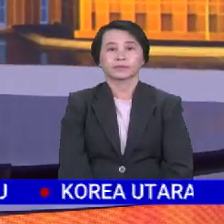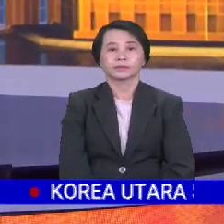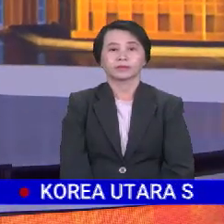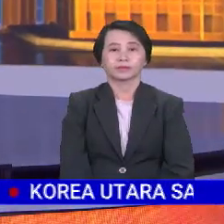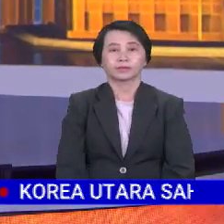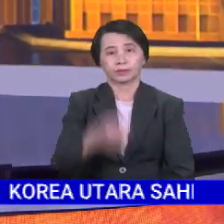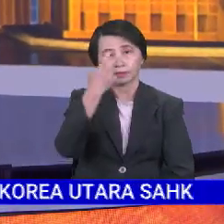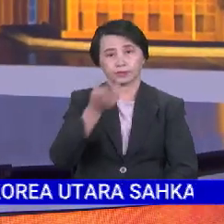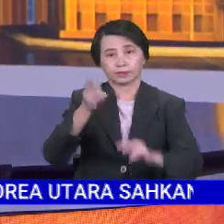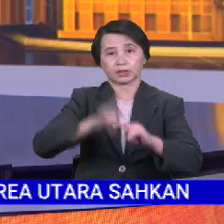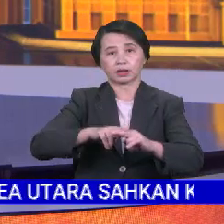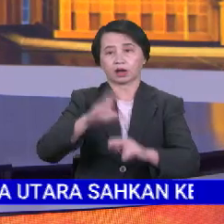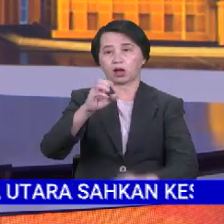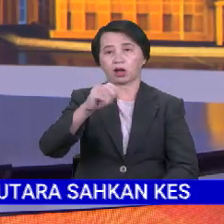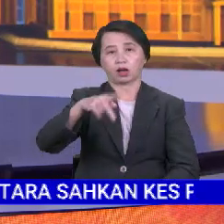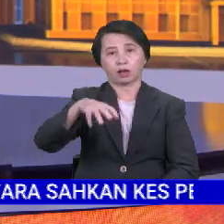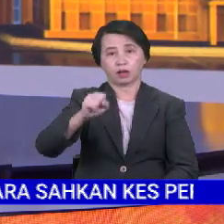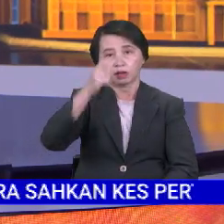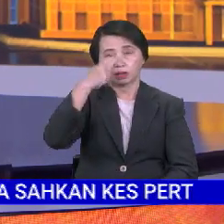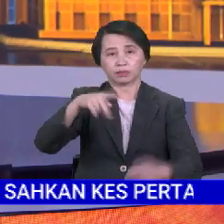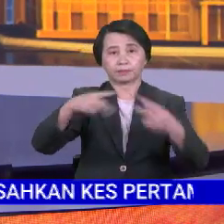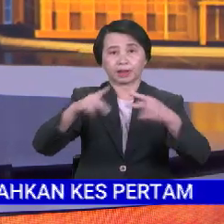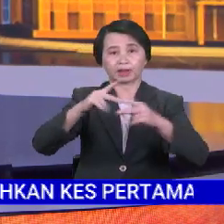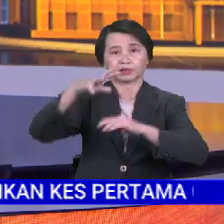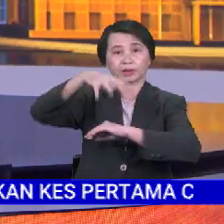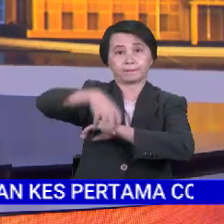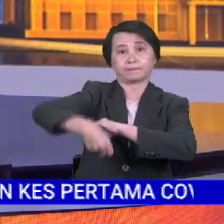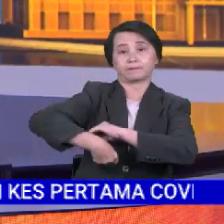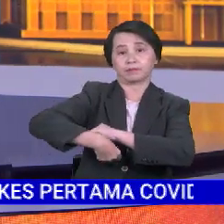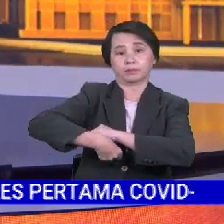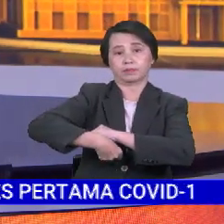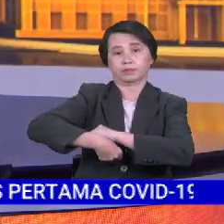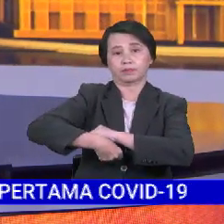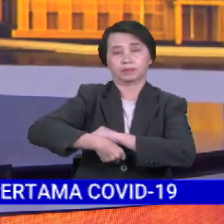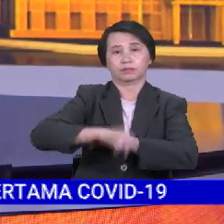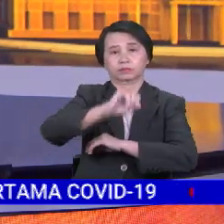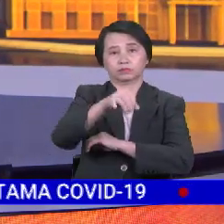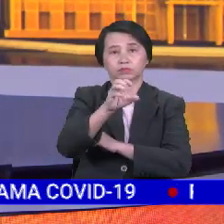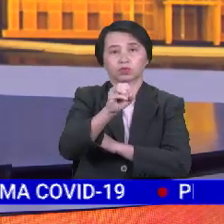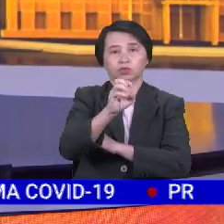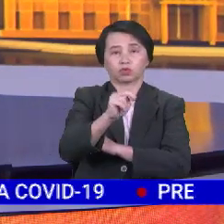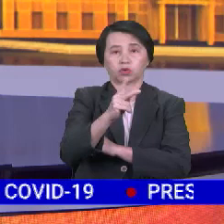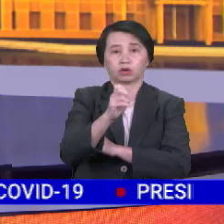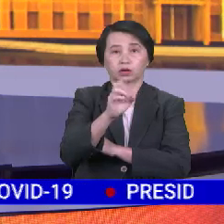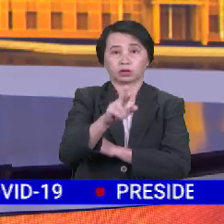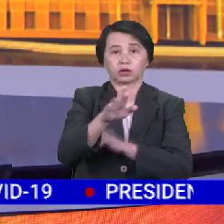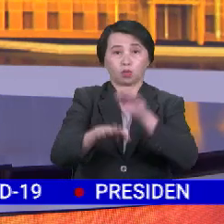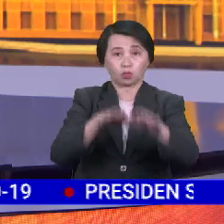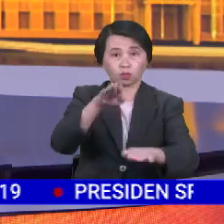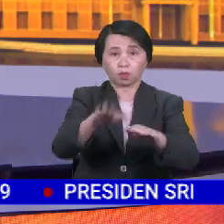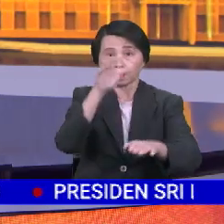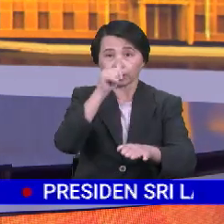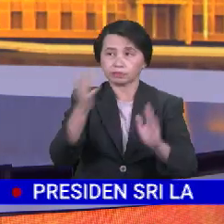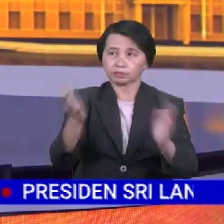Cadangan untuk menambah waktu operasi bagi pasar malam Jangka Uptown Jangka Walk Melaka kepada setiap hari berbanding